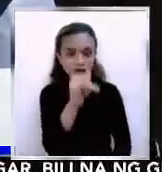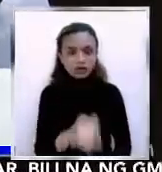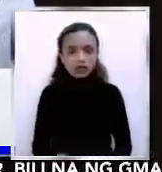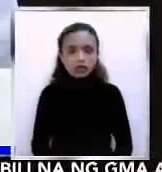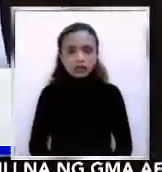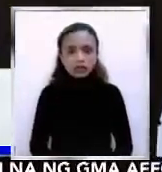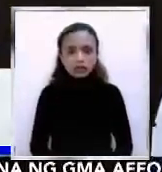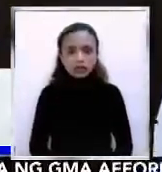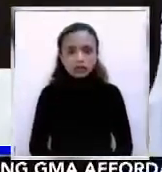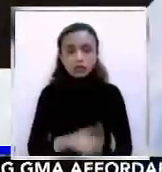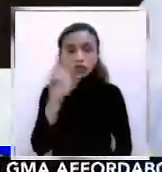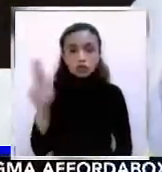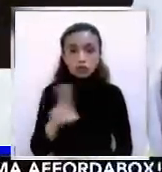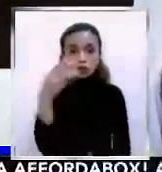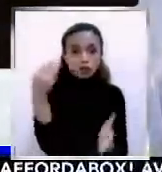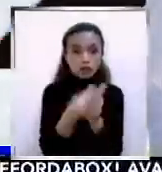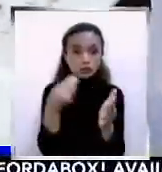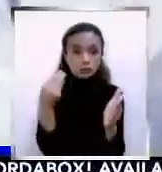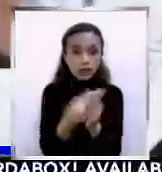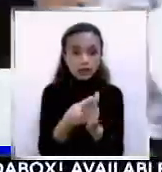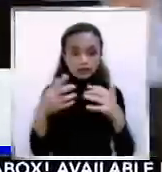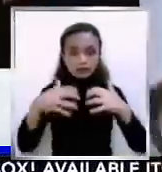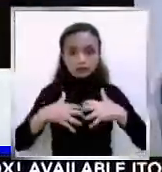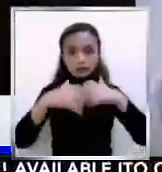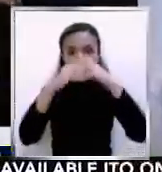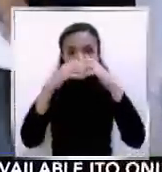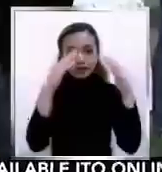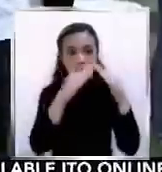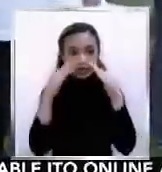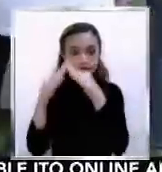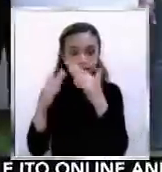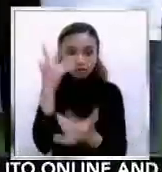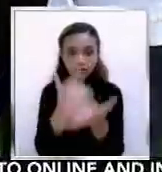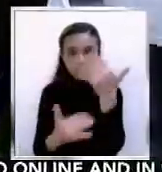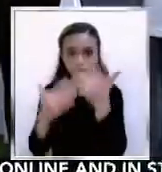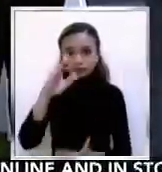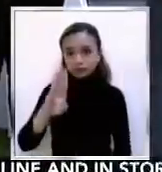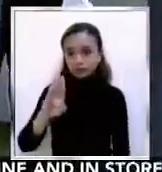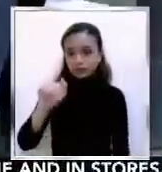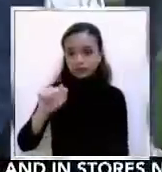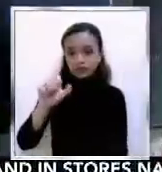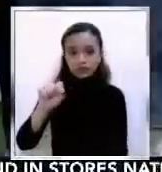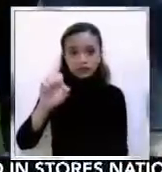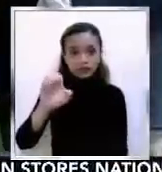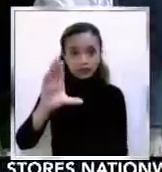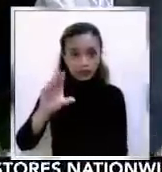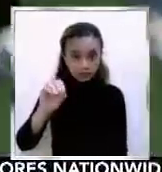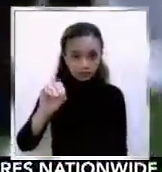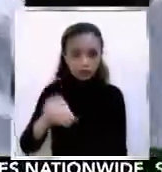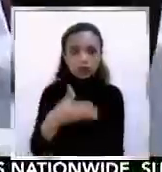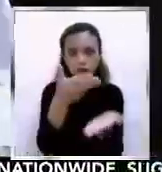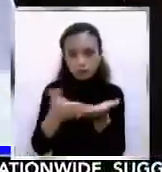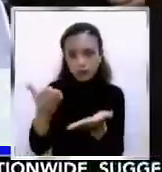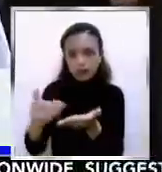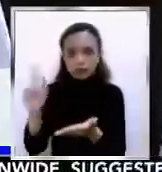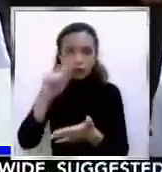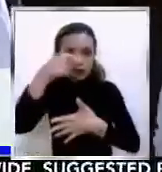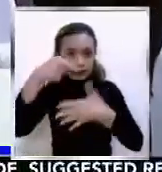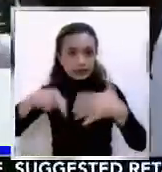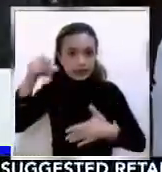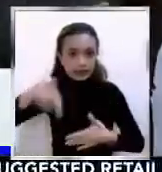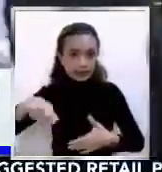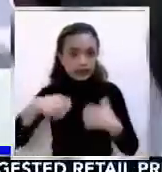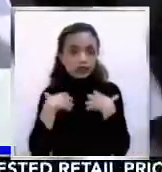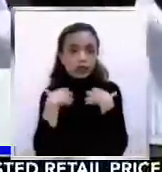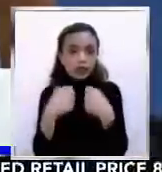city government sa pagpapatayo ng bahay ng mga nasunugan sa Baseco. Pinambili rin daw ito ng mga pangangailangang medikal para sa